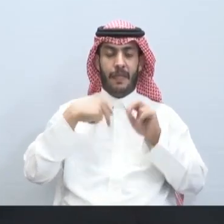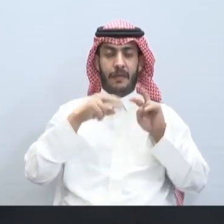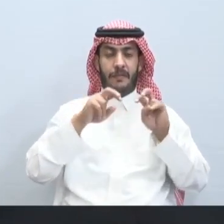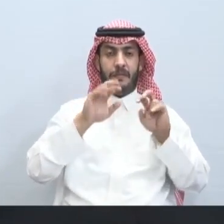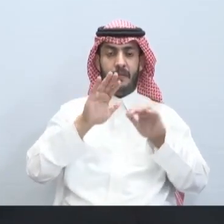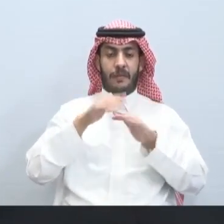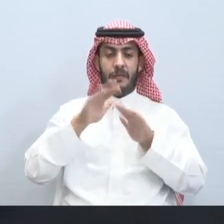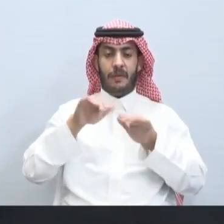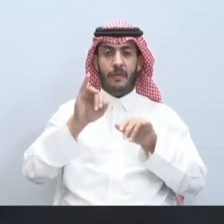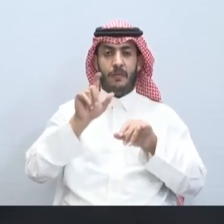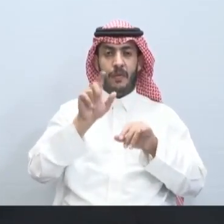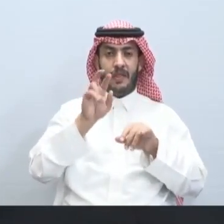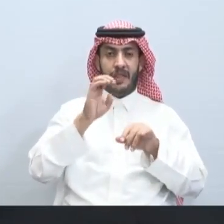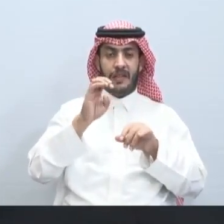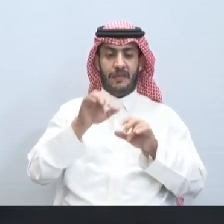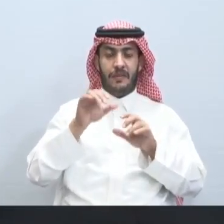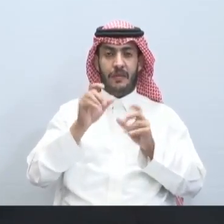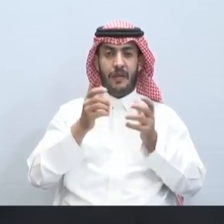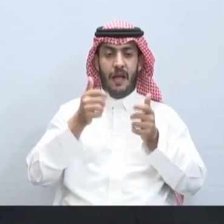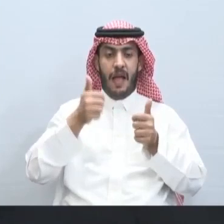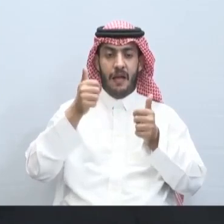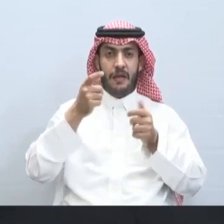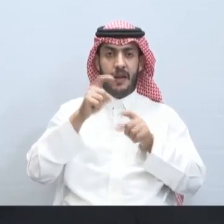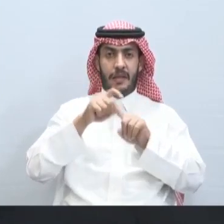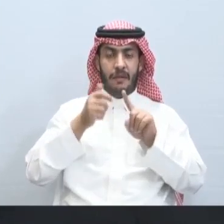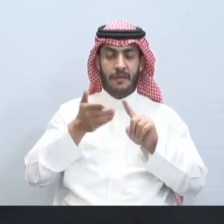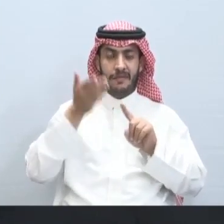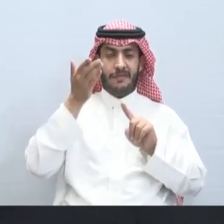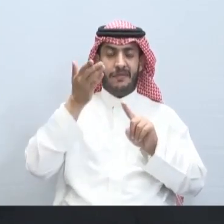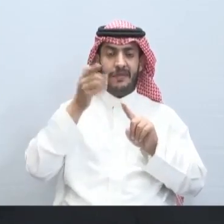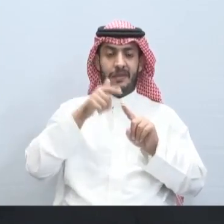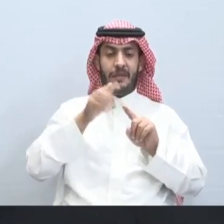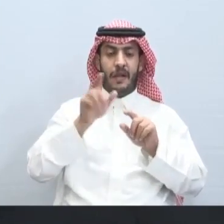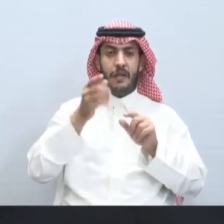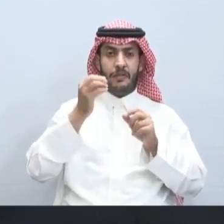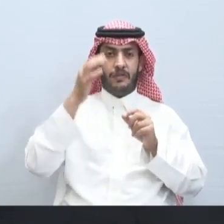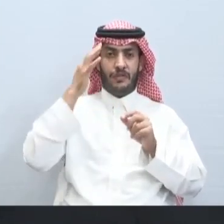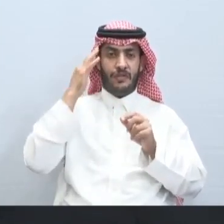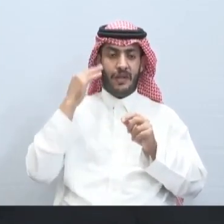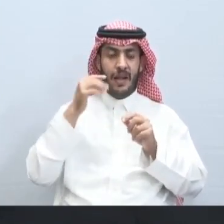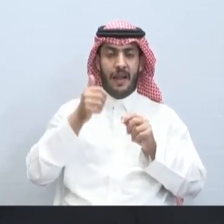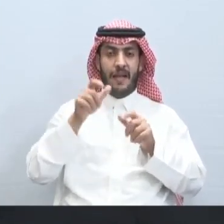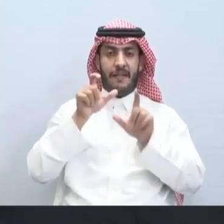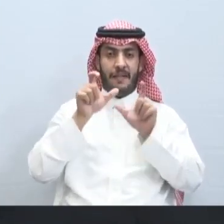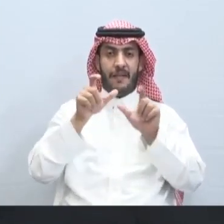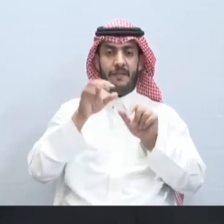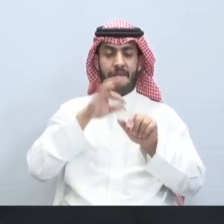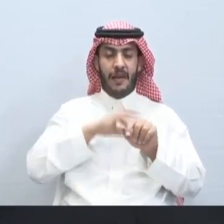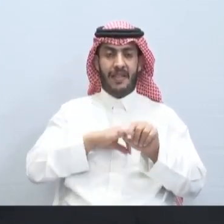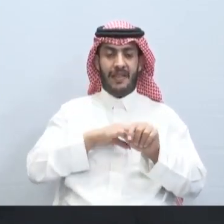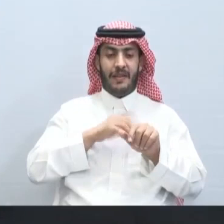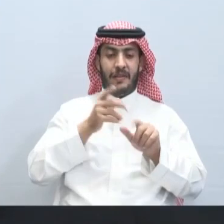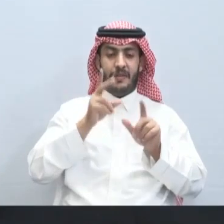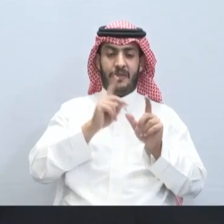وجدوا ان هنالك منتجين هنالك منتج يفضل بدرجه كبيره وهو الحمايه الشعر المصبوغ وهنالك ايضا